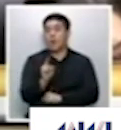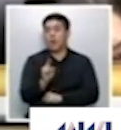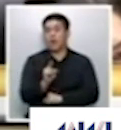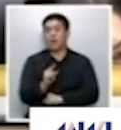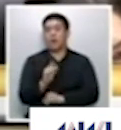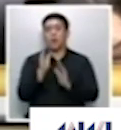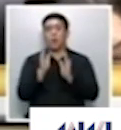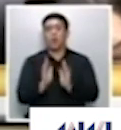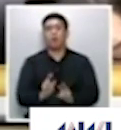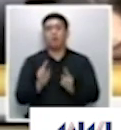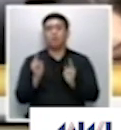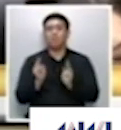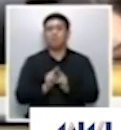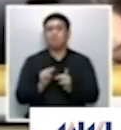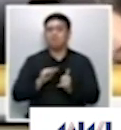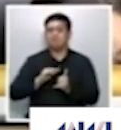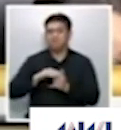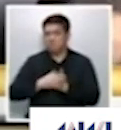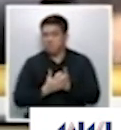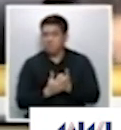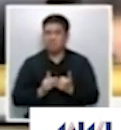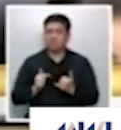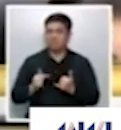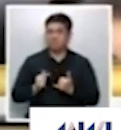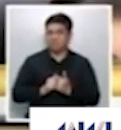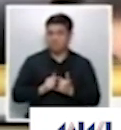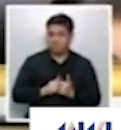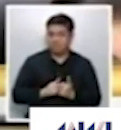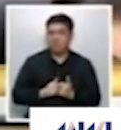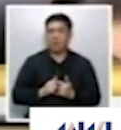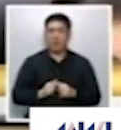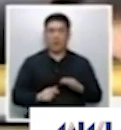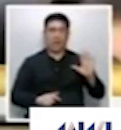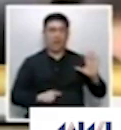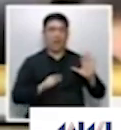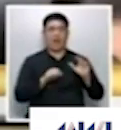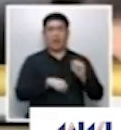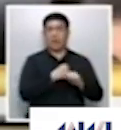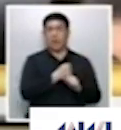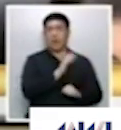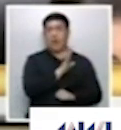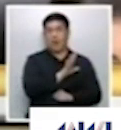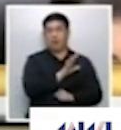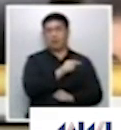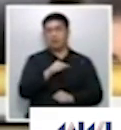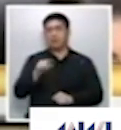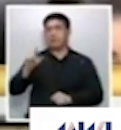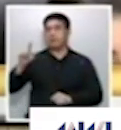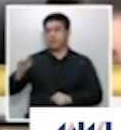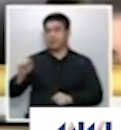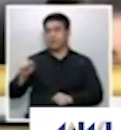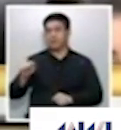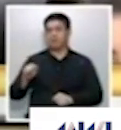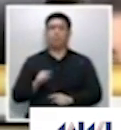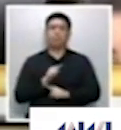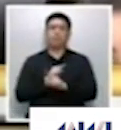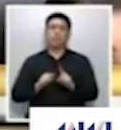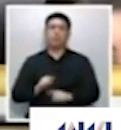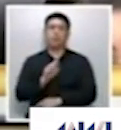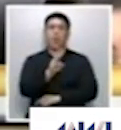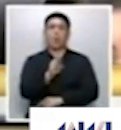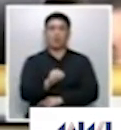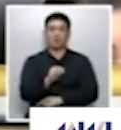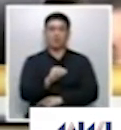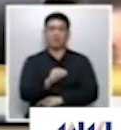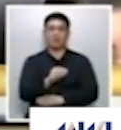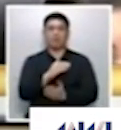มขืนเขาบอกว่าอายุระหว่าง5ปีถึง20ปีครับมีอยู่ประมาณ 60% เกิน